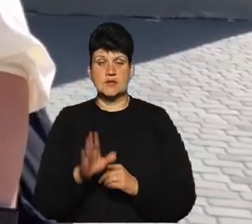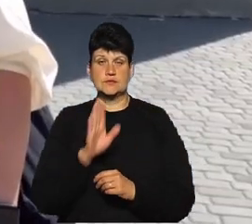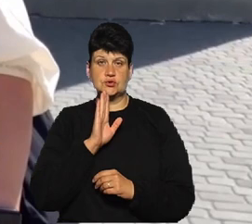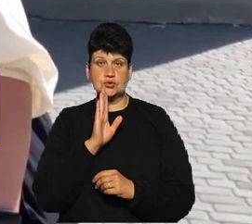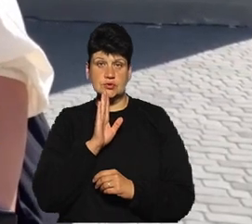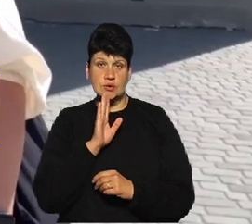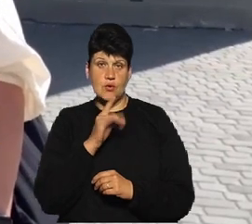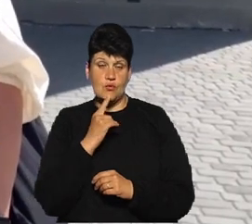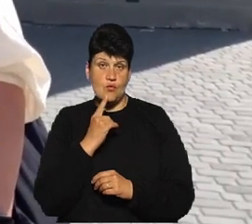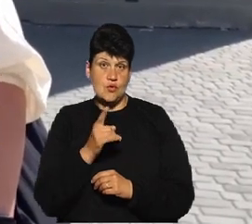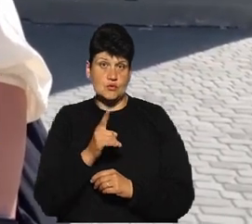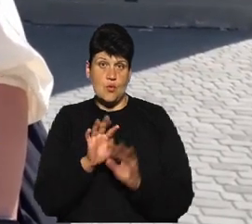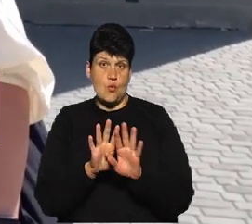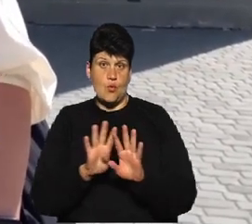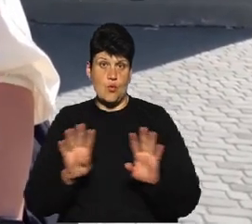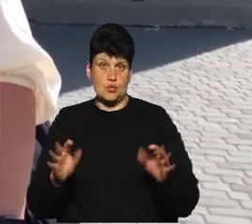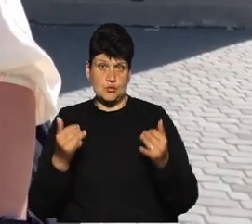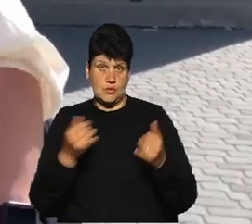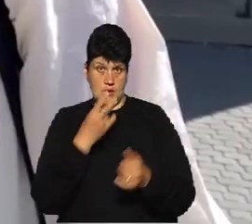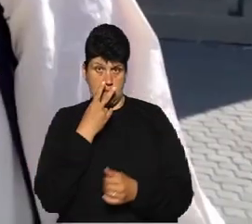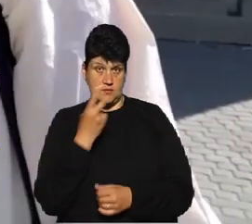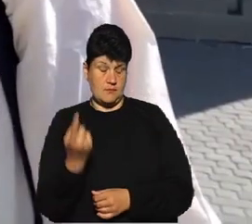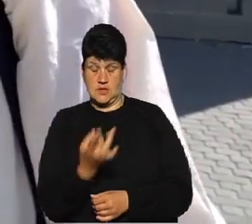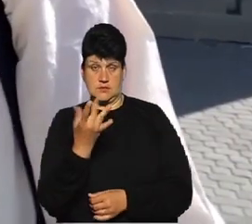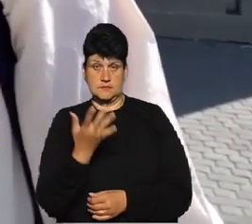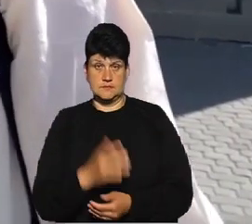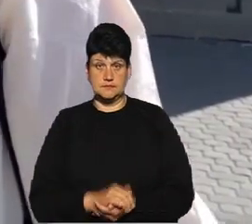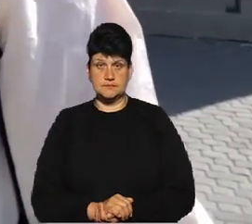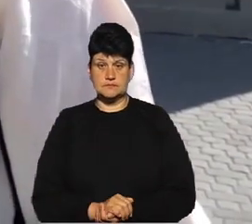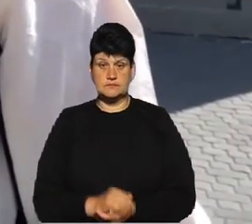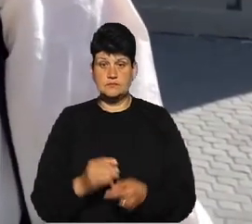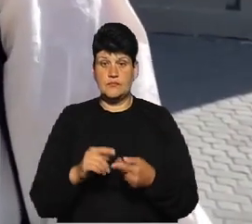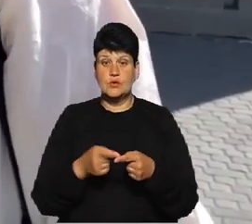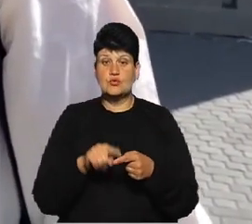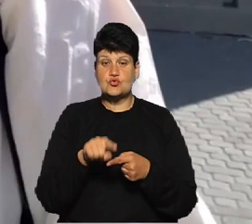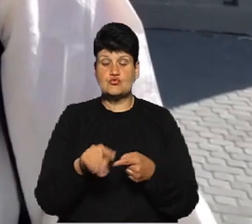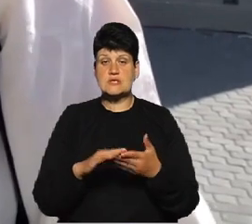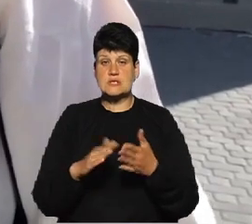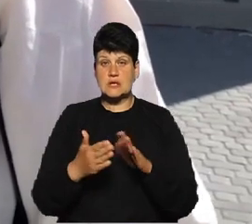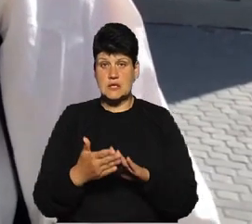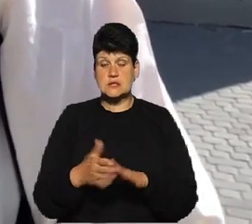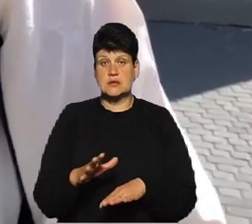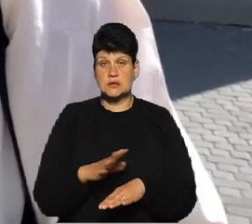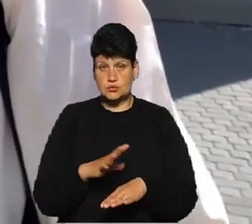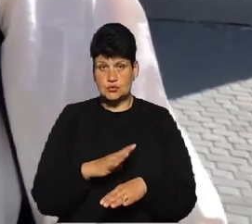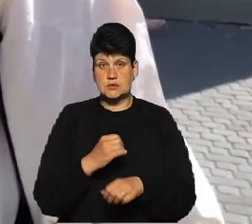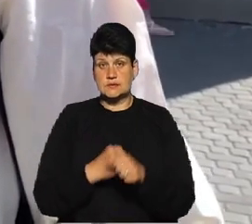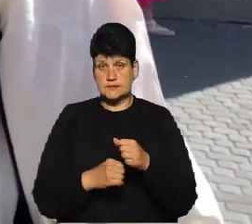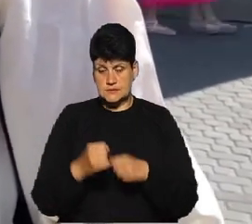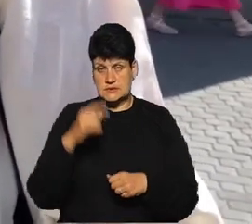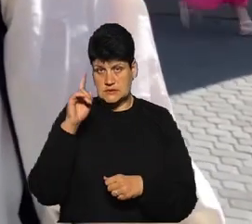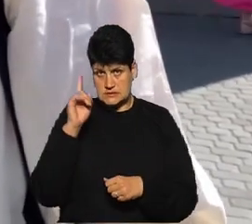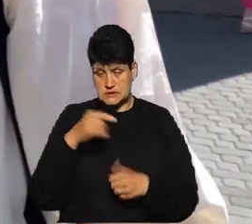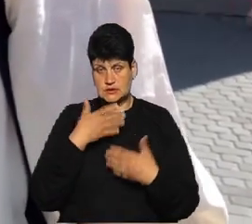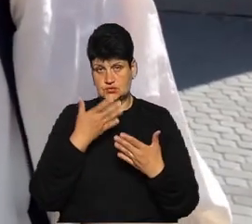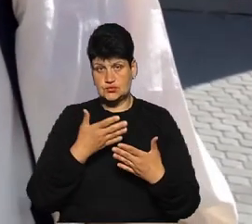Солодка каже, огорожу сьогодні бачить вперше. Про цю ситуацію, яка тут була, знаю, читала, і по сьогоднішній день читаю,